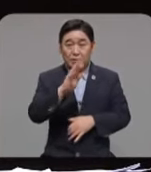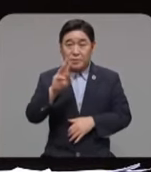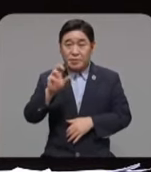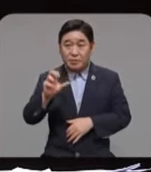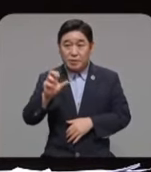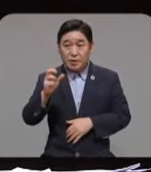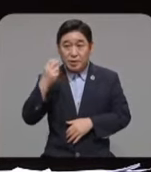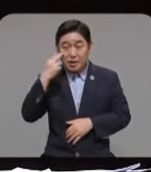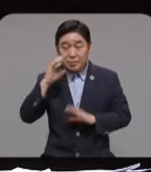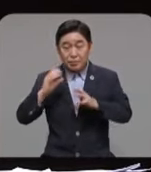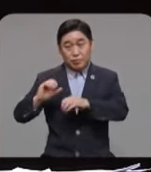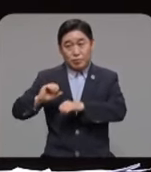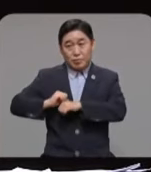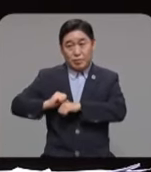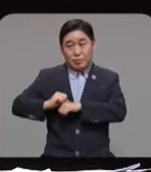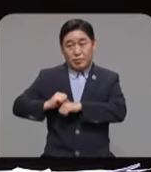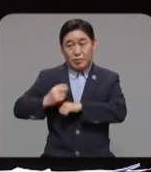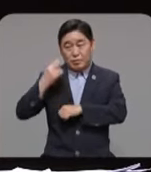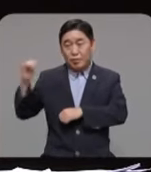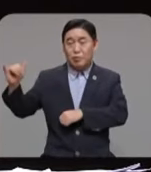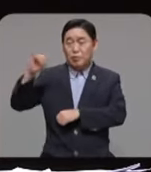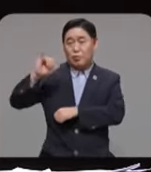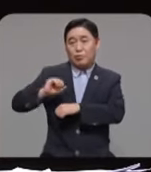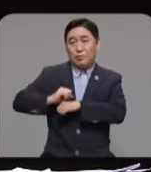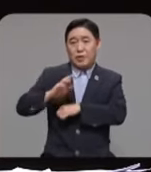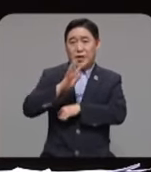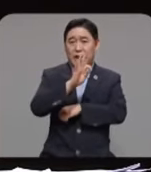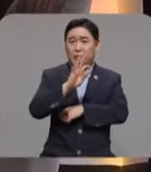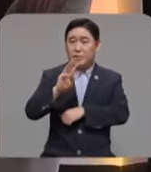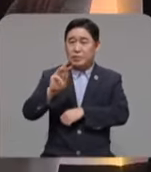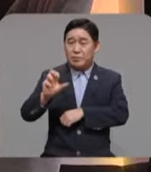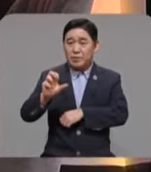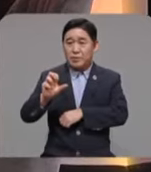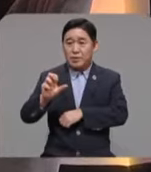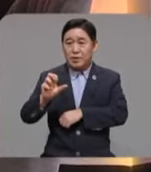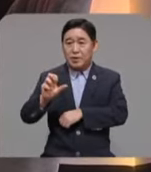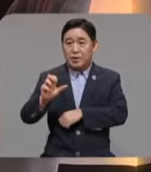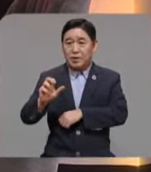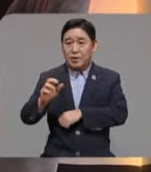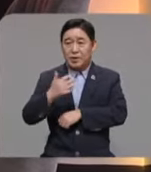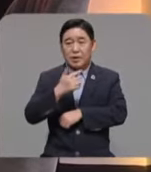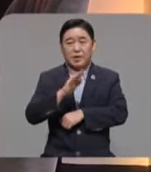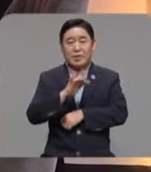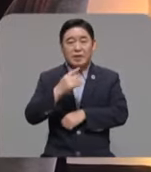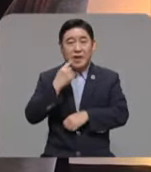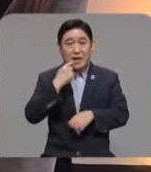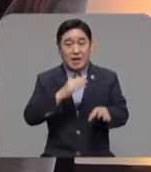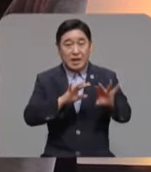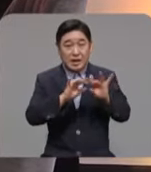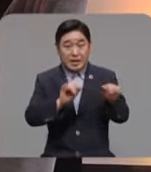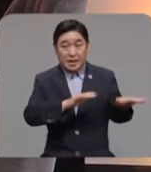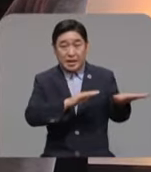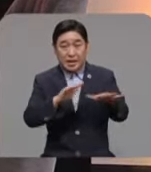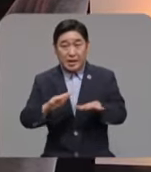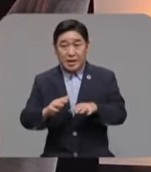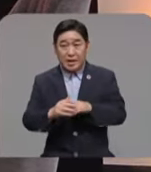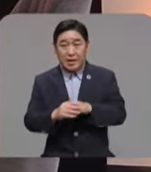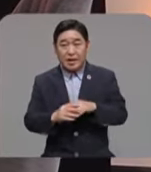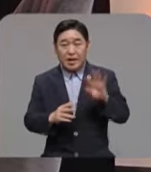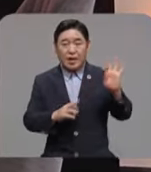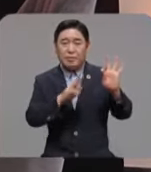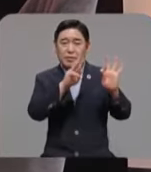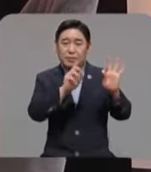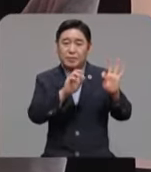F-35가 미국의 국방부하고 미국 공군이 F-35가 네바다 사막에 네. F-35A에다가